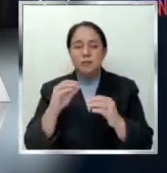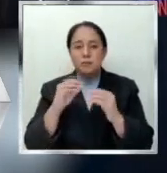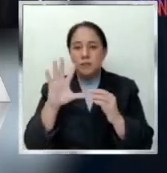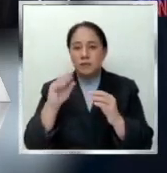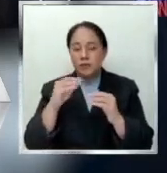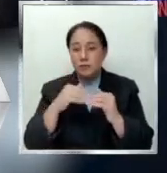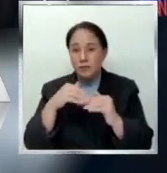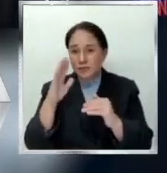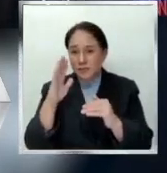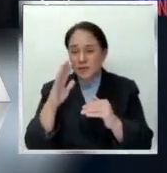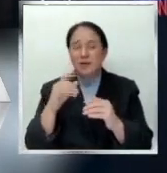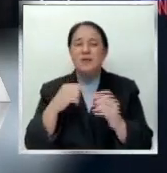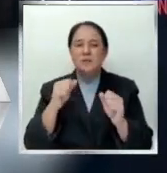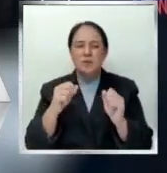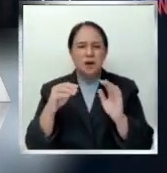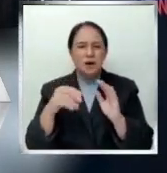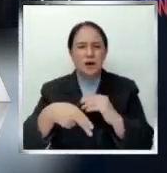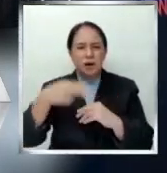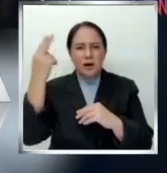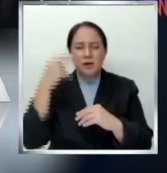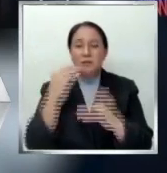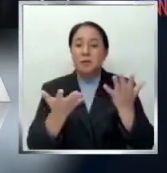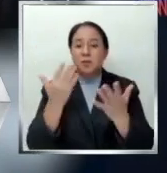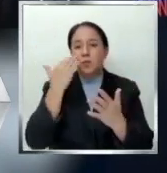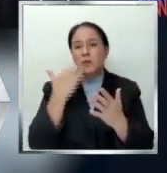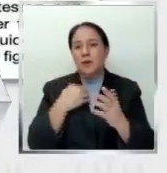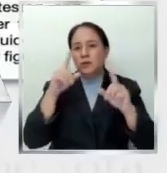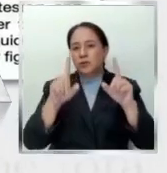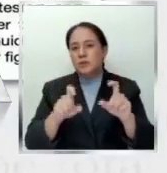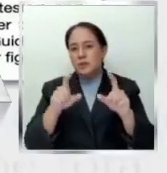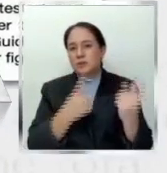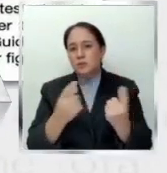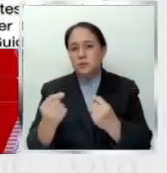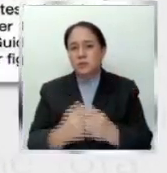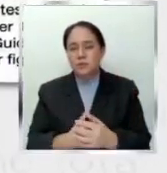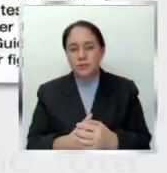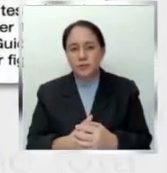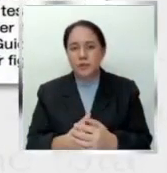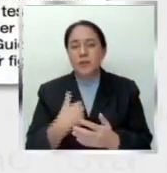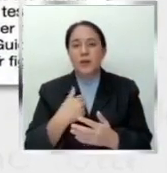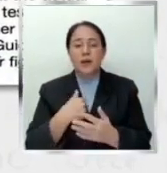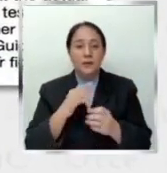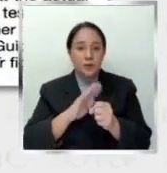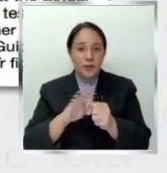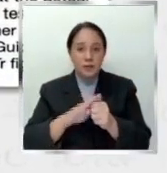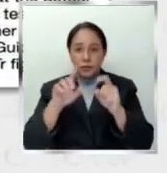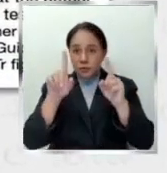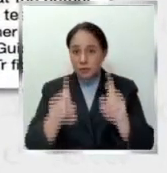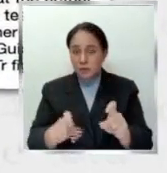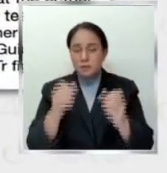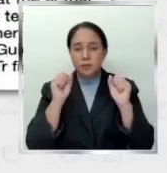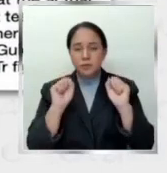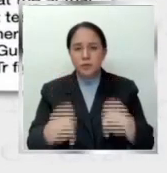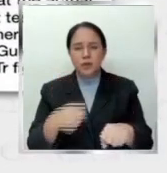ito. So baka kulang na talaga yung testing na ginagawa natin. Kung sapat naman daw ang testing, may posibilidad daw na makita